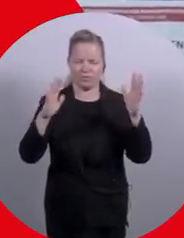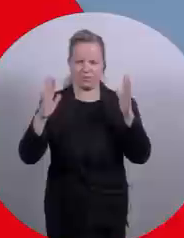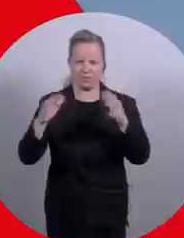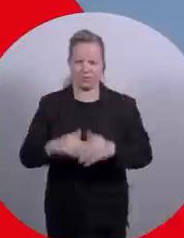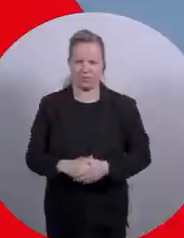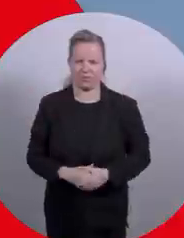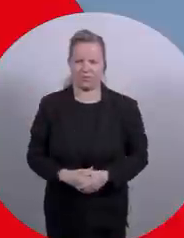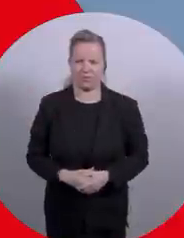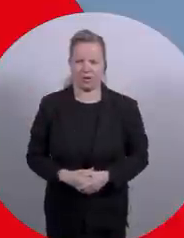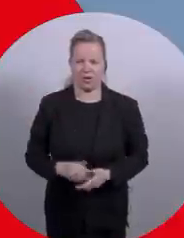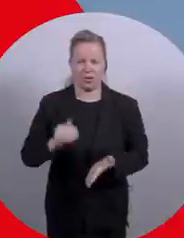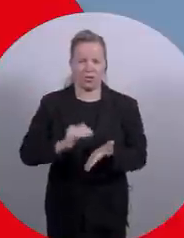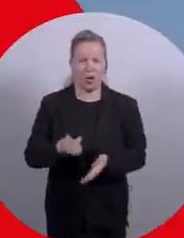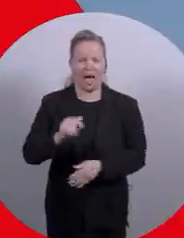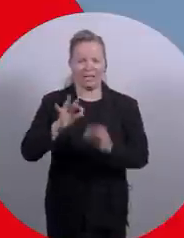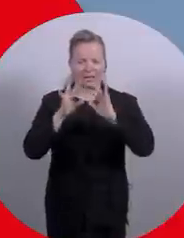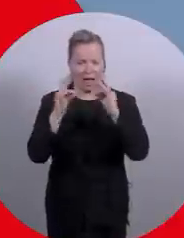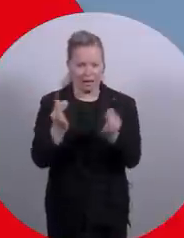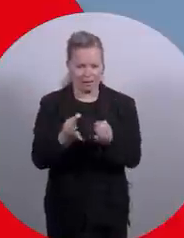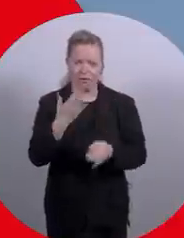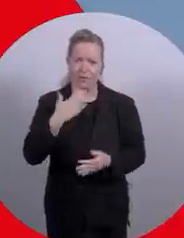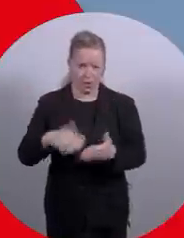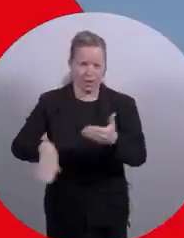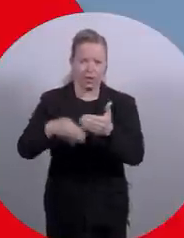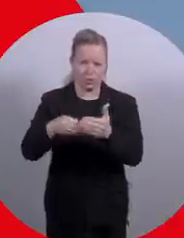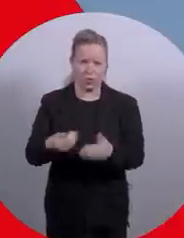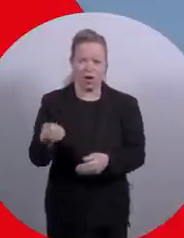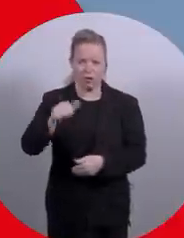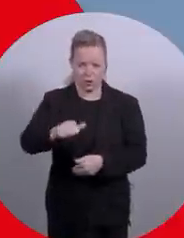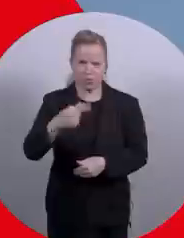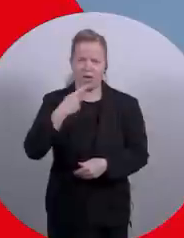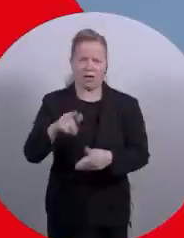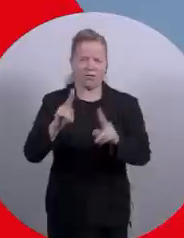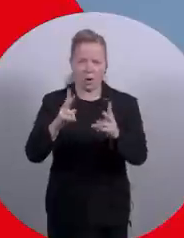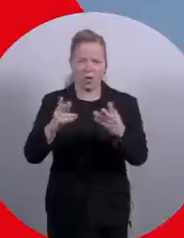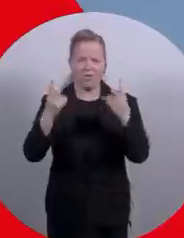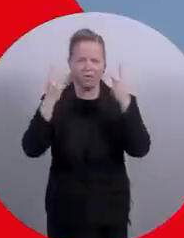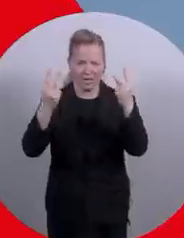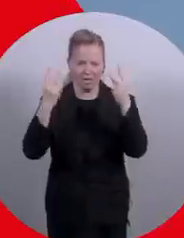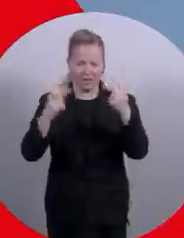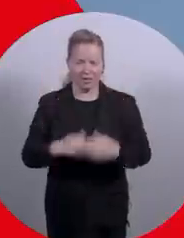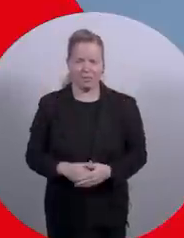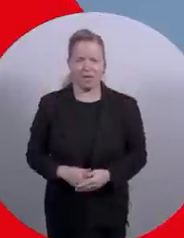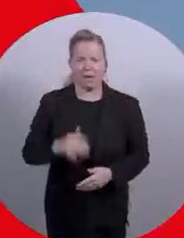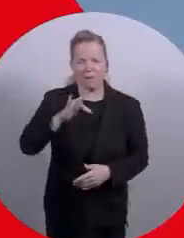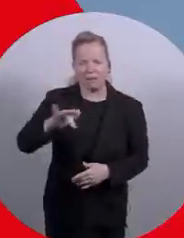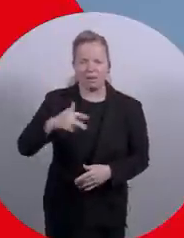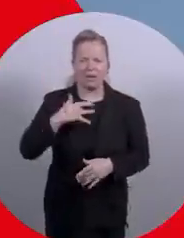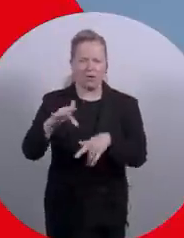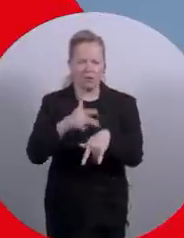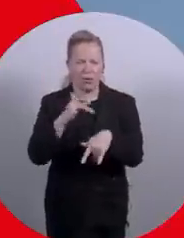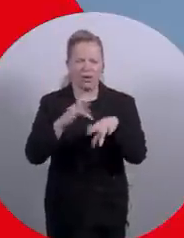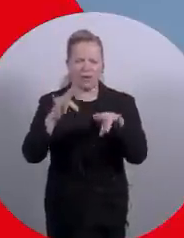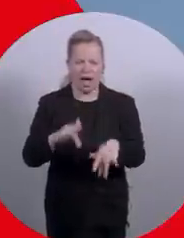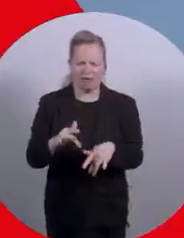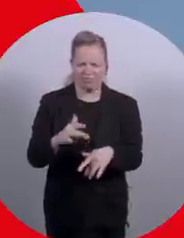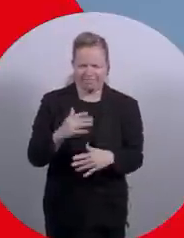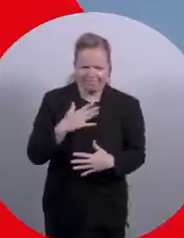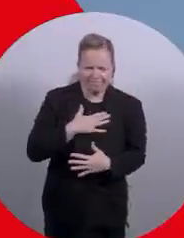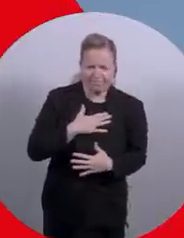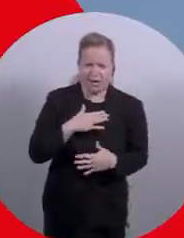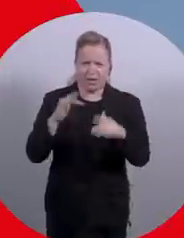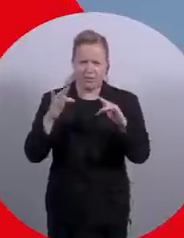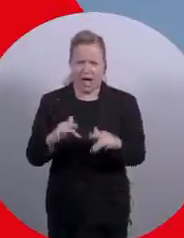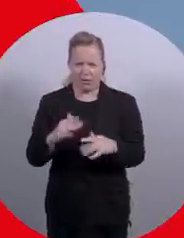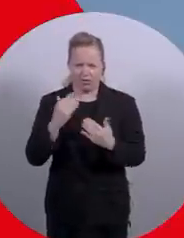und ansonsten wichtig ist wenn man sie ab und zu genieren irgendwie habe ich das Gefühl dass man muss man Taktieren